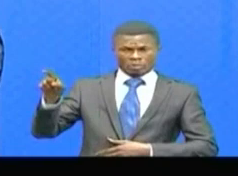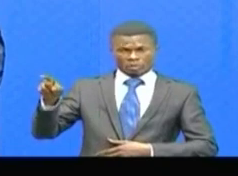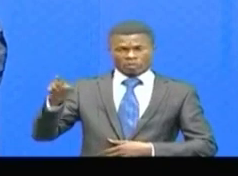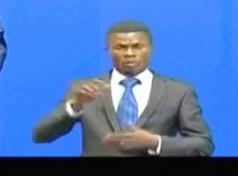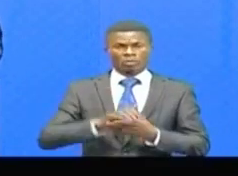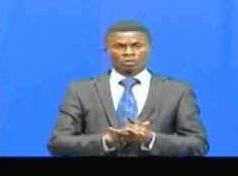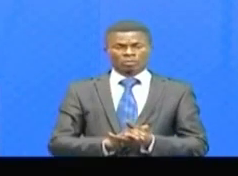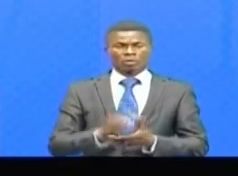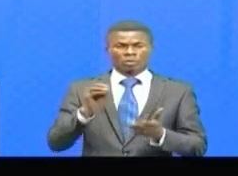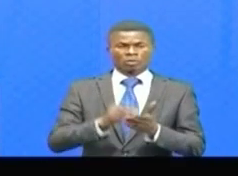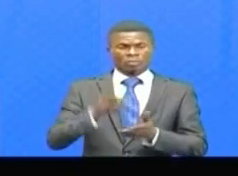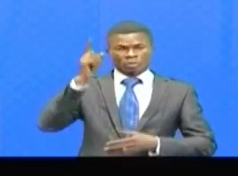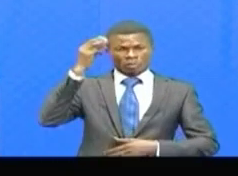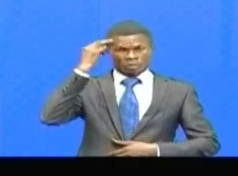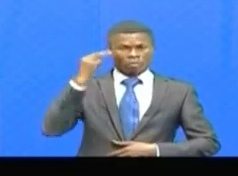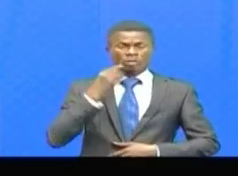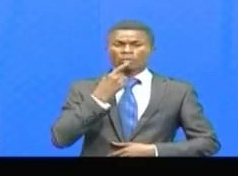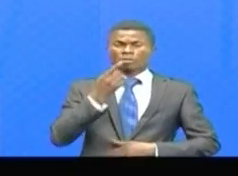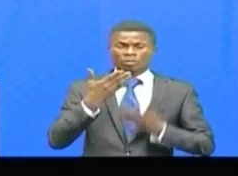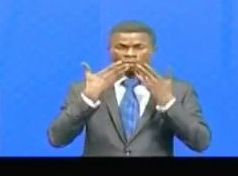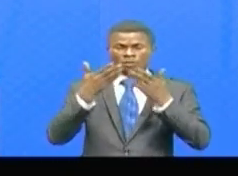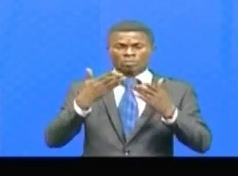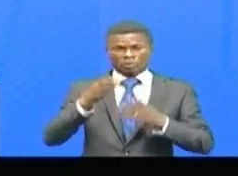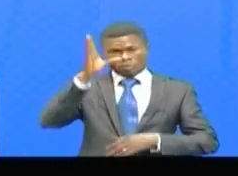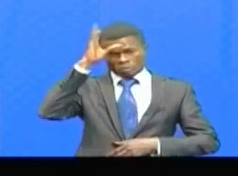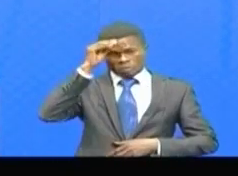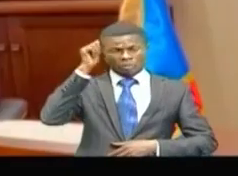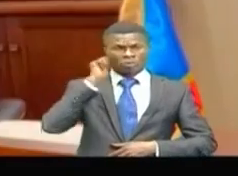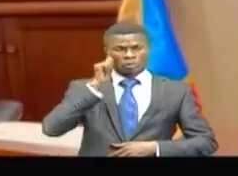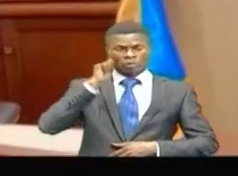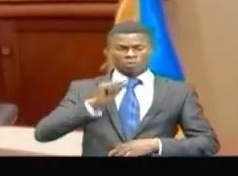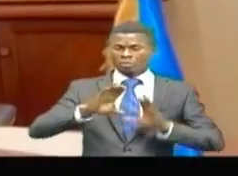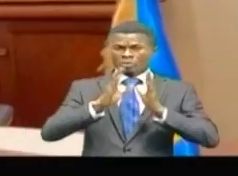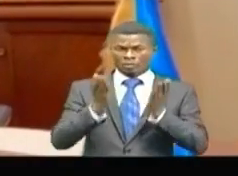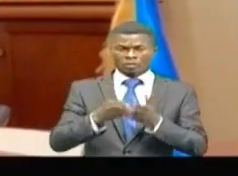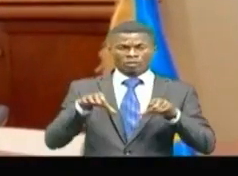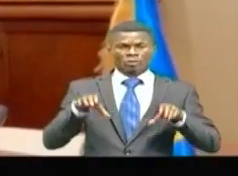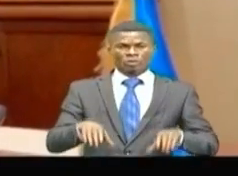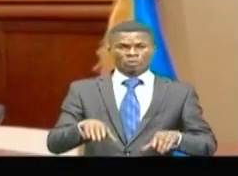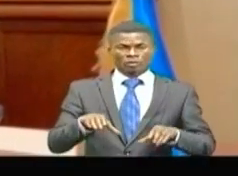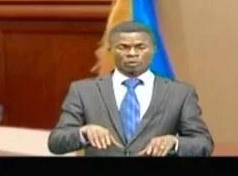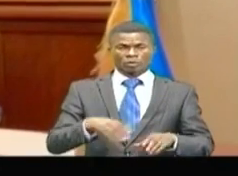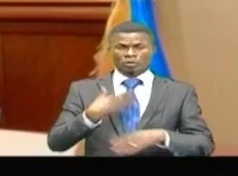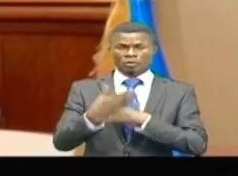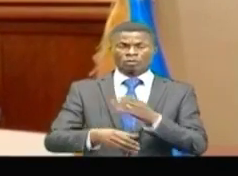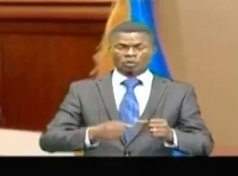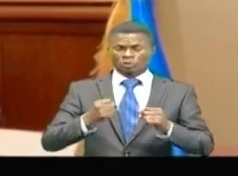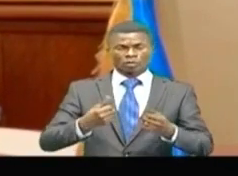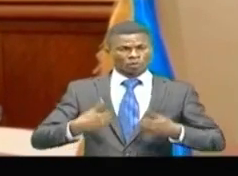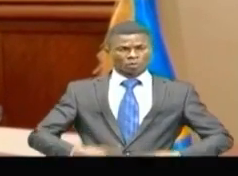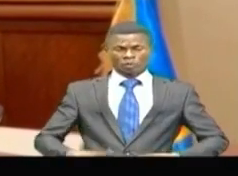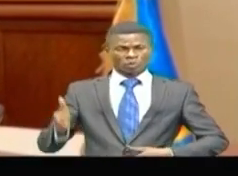Il a remercié ses dignes filles et fils du pays qui lutte sans relâche,